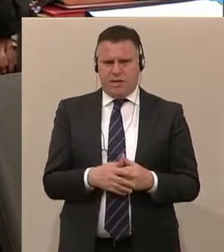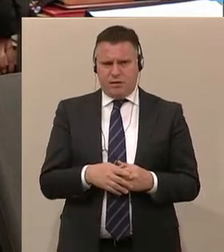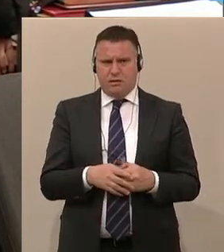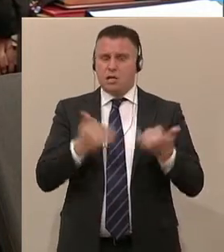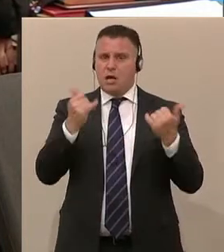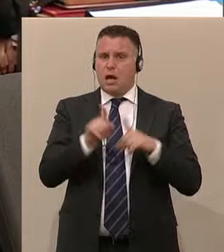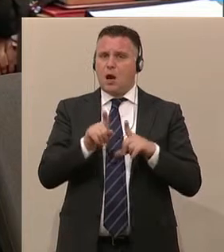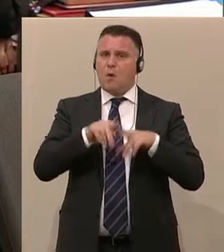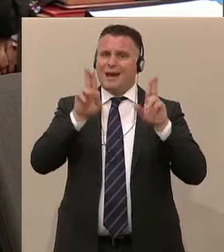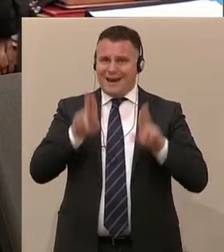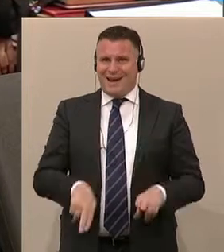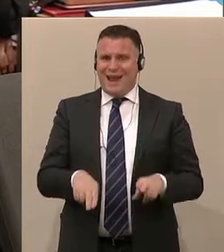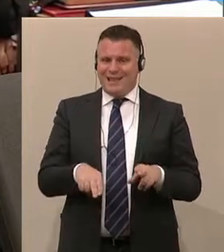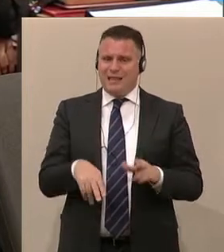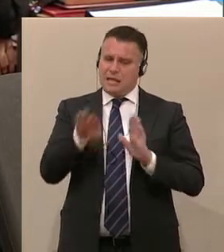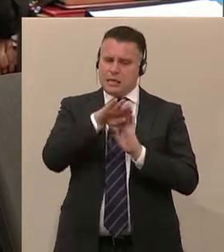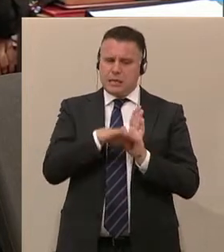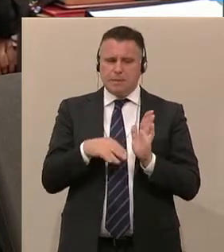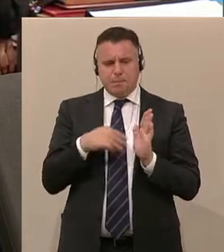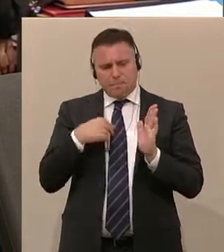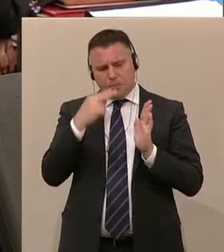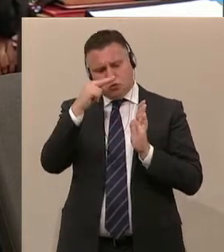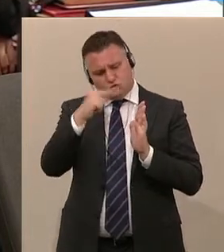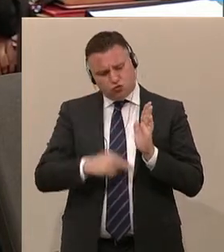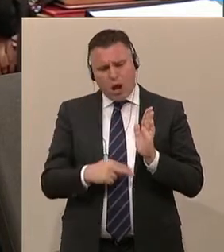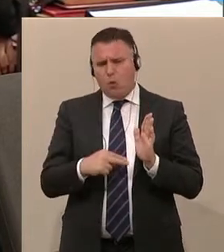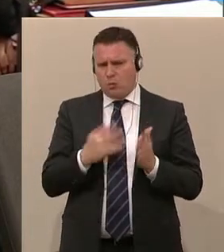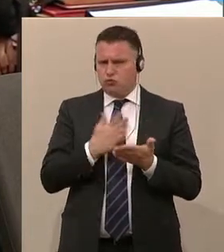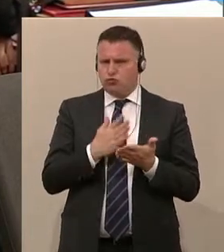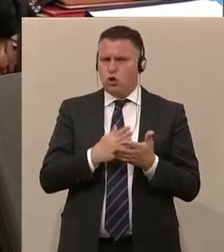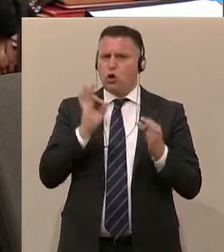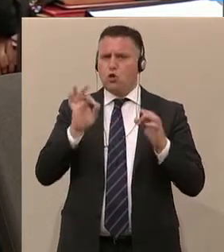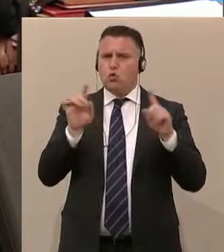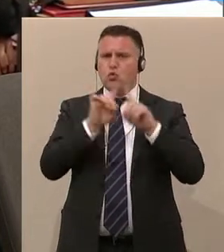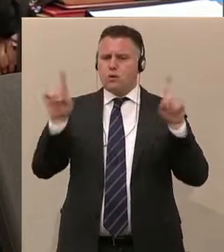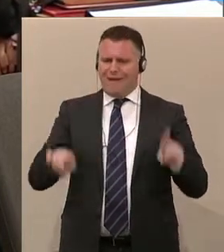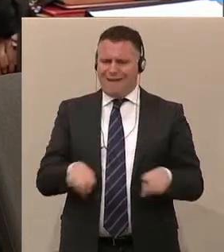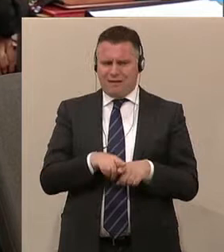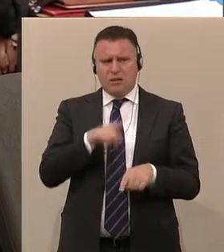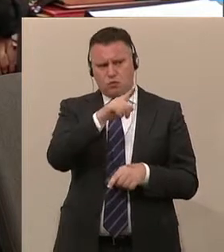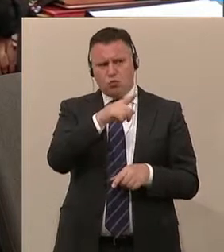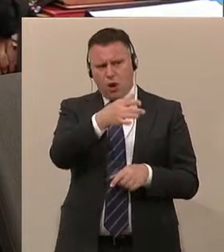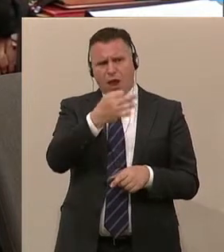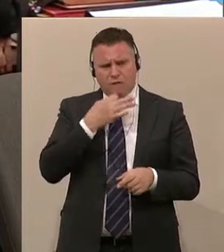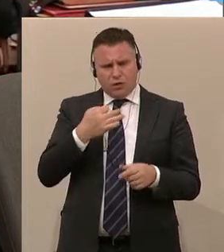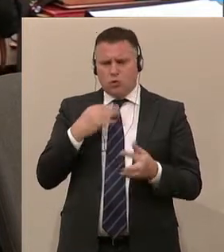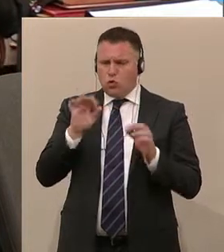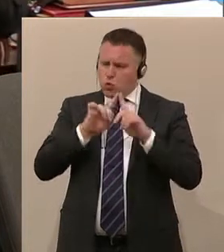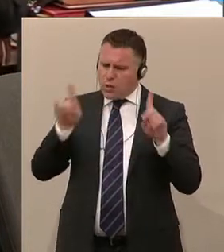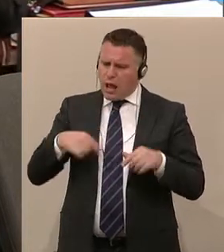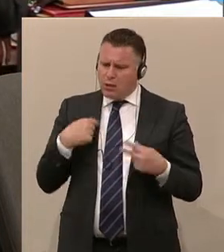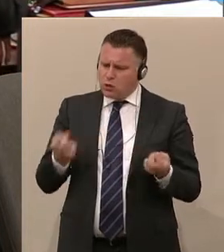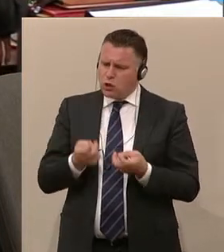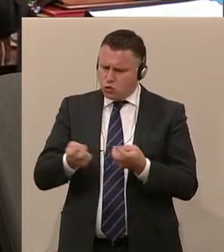auch die rechtlichen Möglichkeiten angesehen und ich habe auch versucht, einige Gutachten, die Sie in der Anfrage zitieren, ausfindig zu